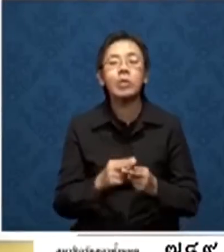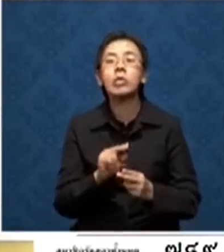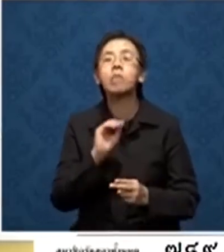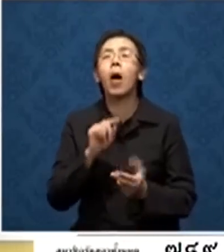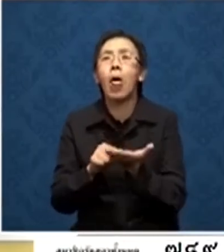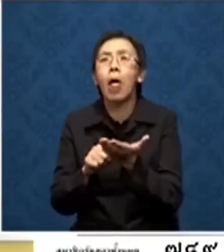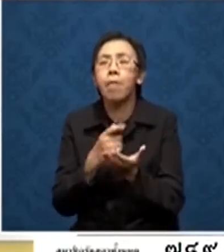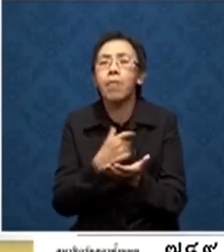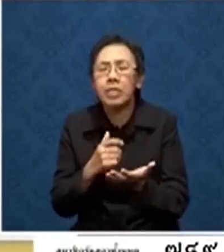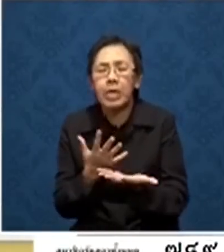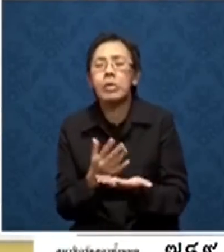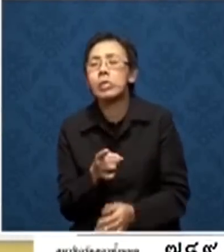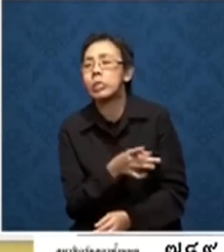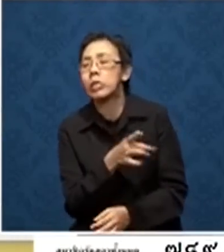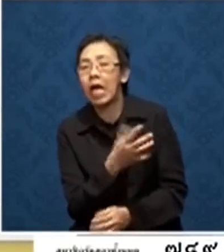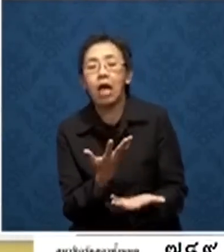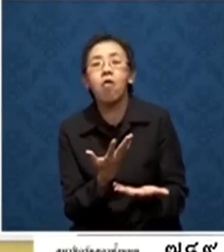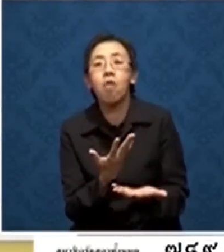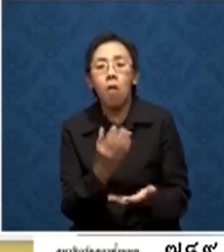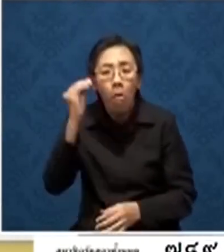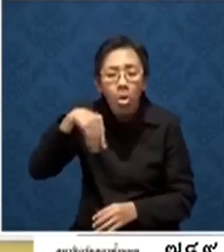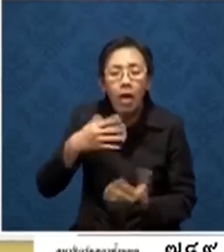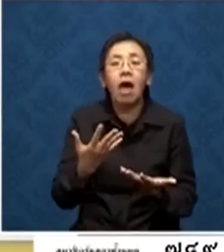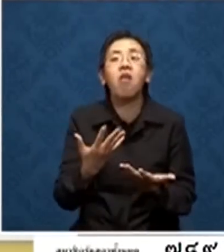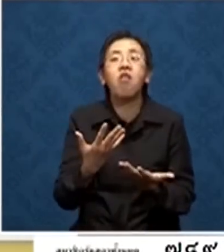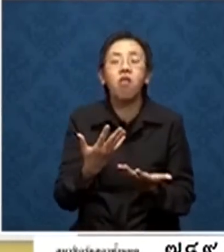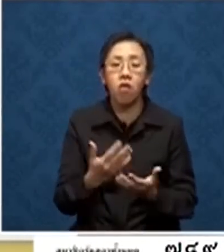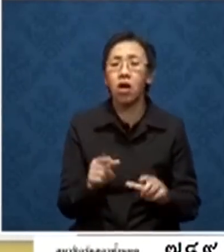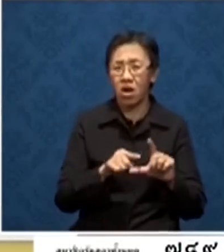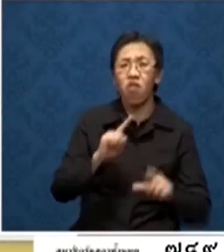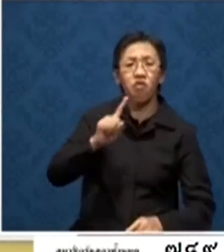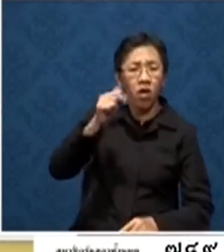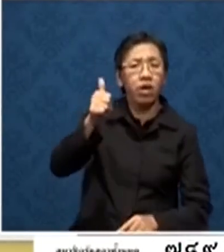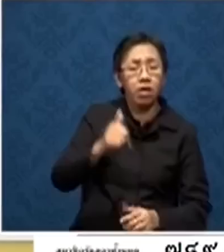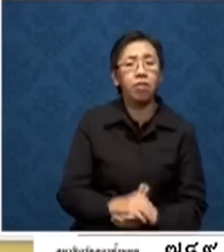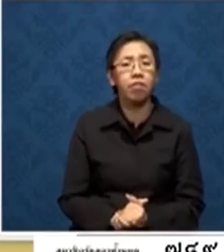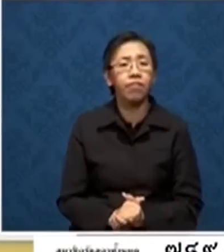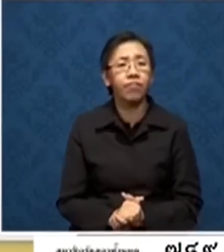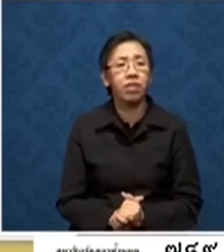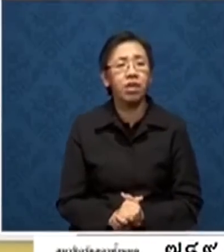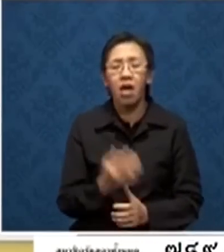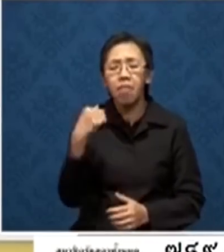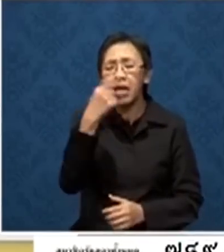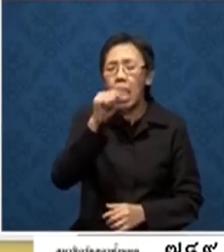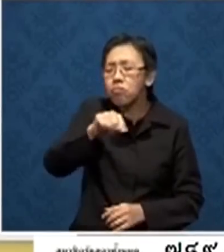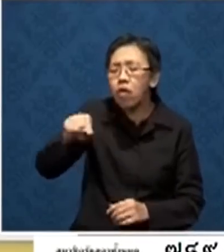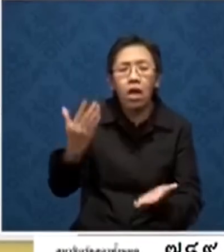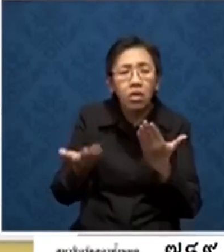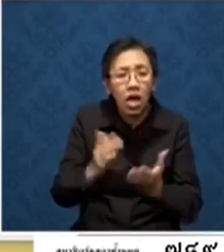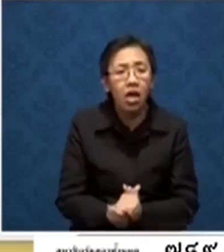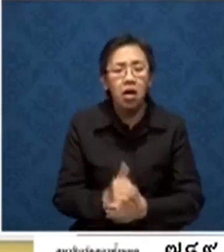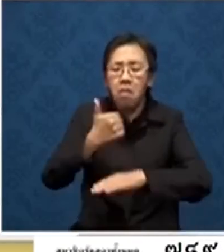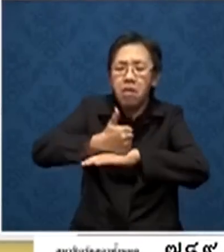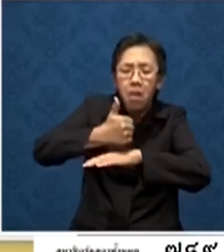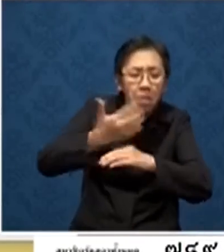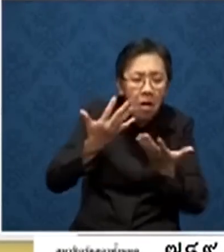ทำลายผลอื่นทางการเมืองเอาให้ล่วงไปเลยครับไม่ๆเป็นอ้างอิงคนไหนเป็นผบ.